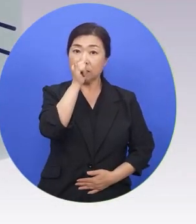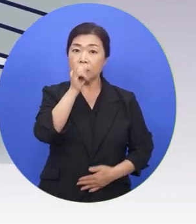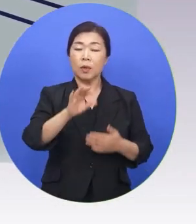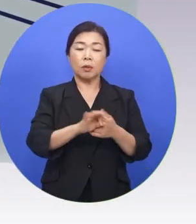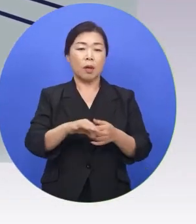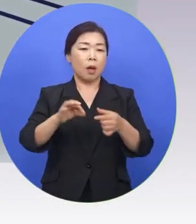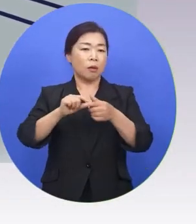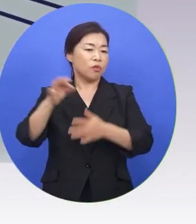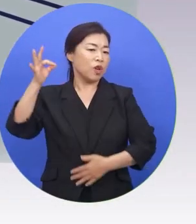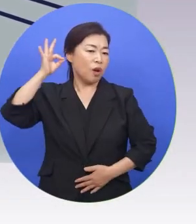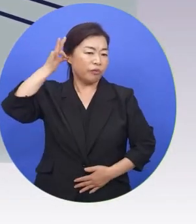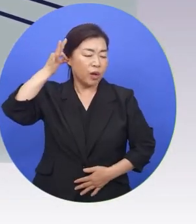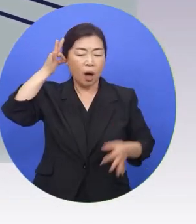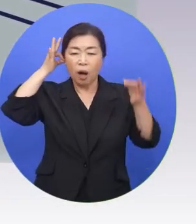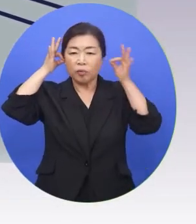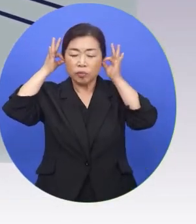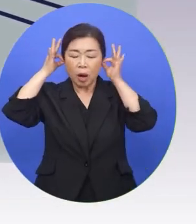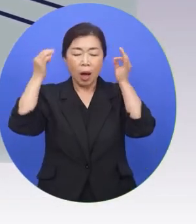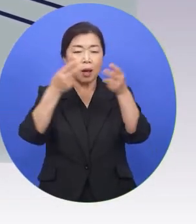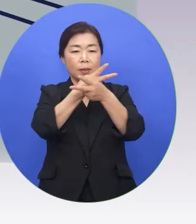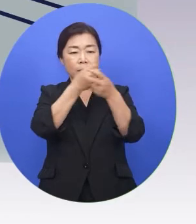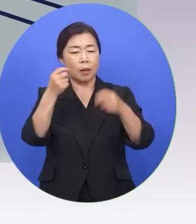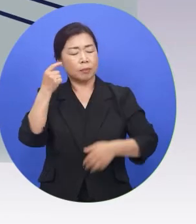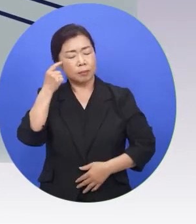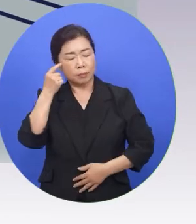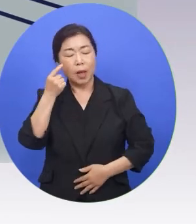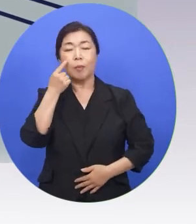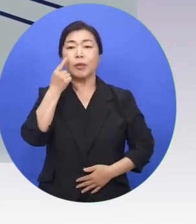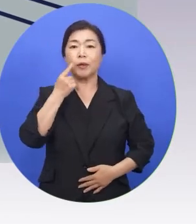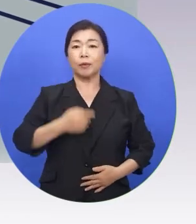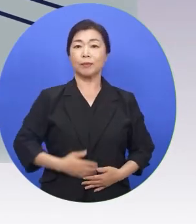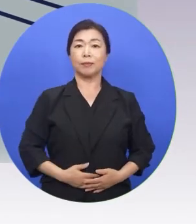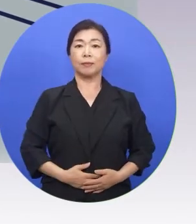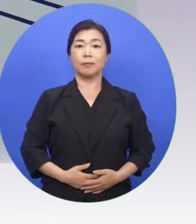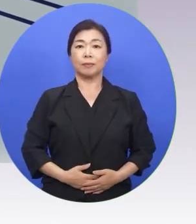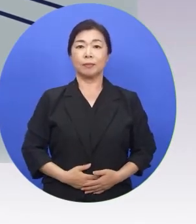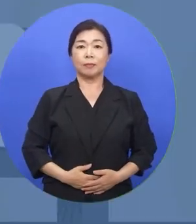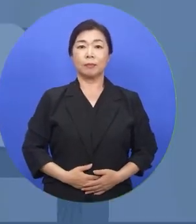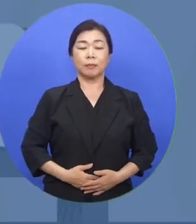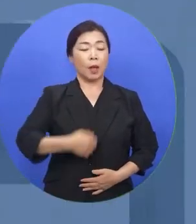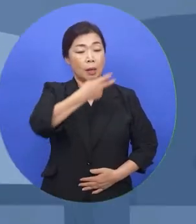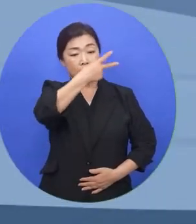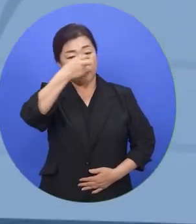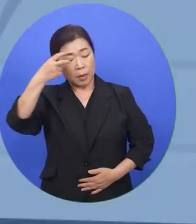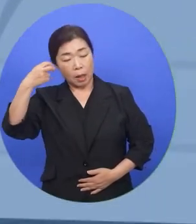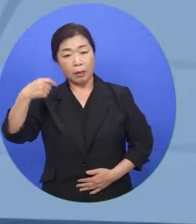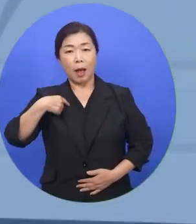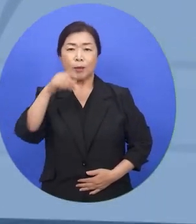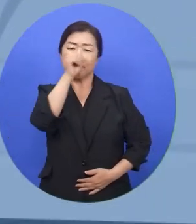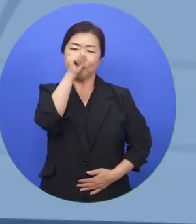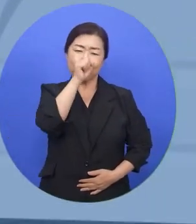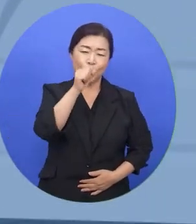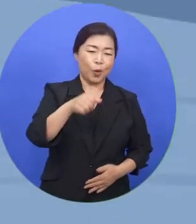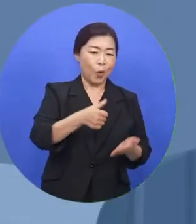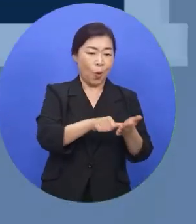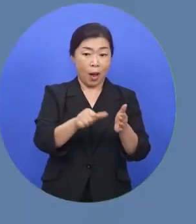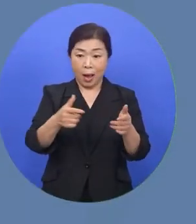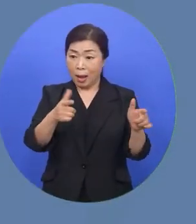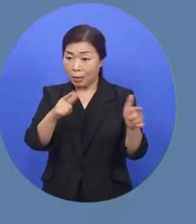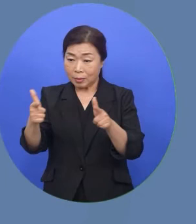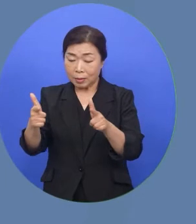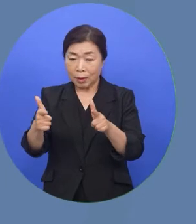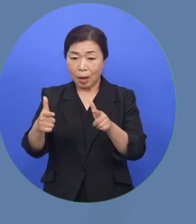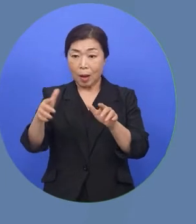된다면 귀마개를 끼고 잠을 청해보는 것도 좋아요. 잠자리에 내가 좋아하는